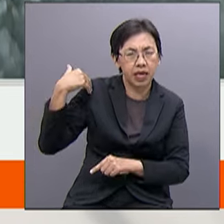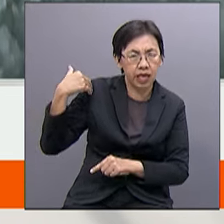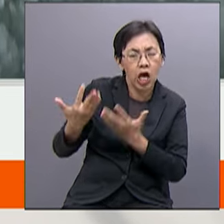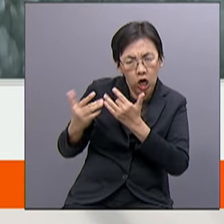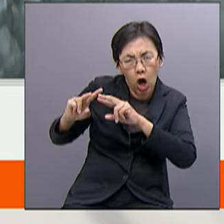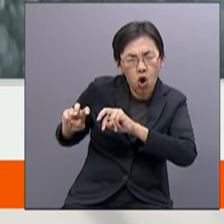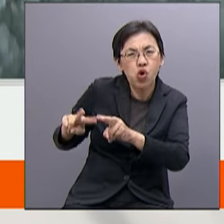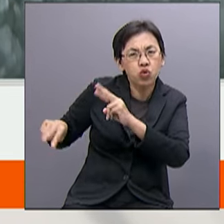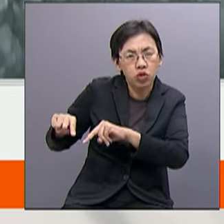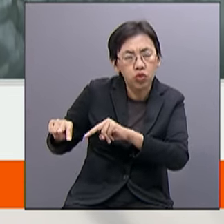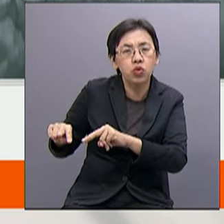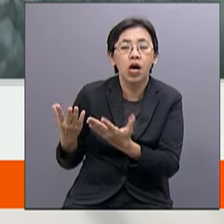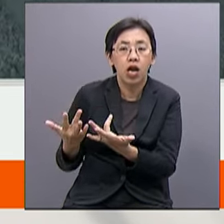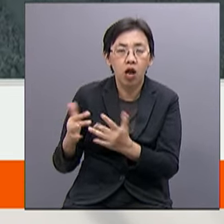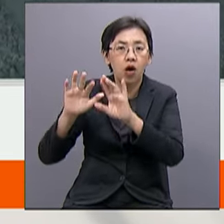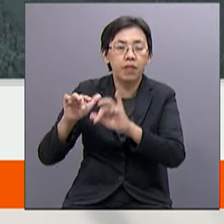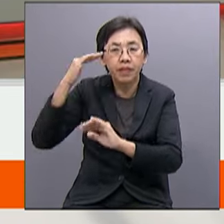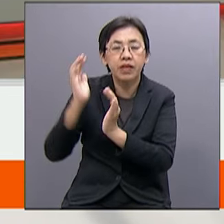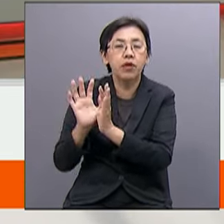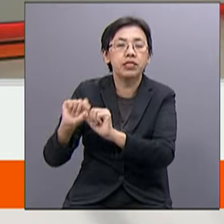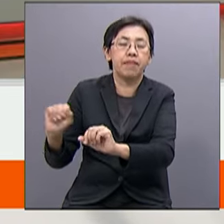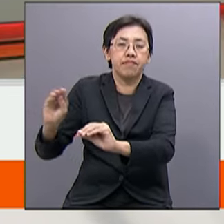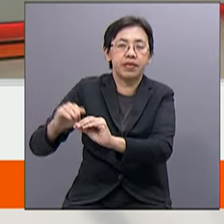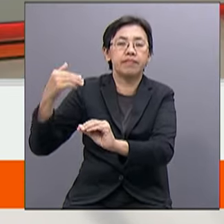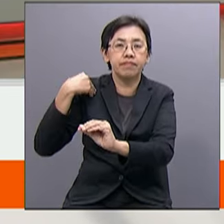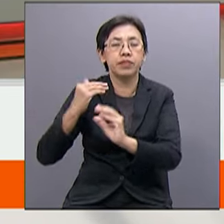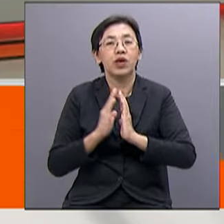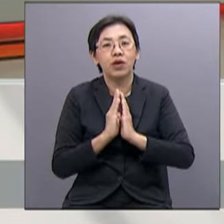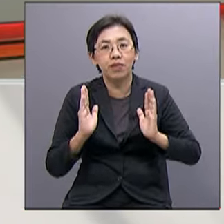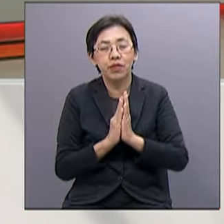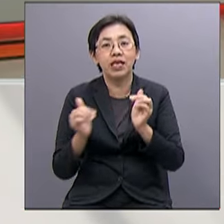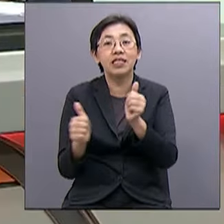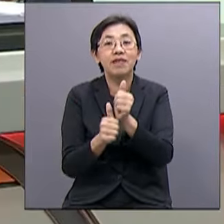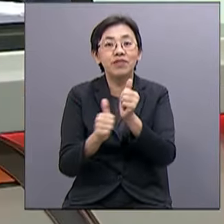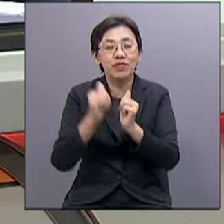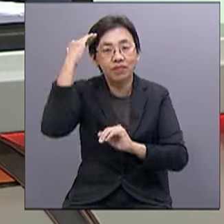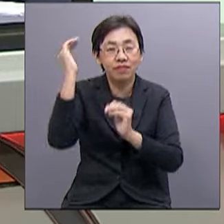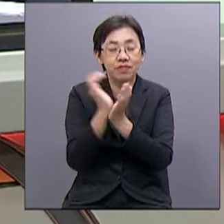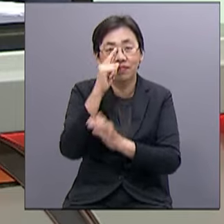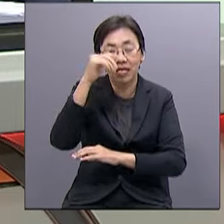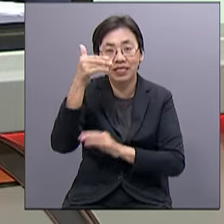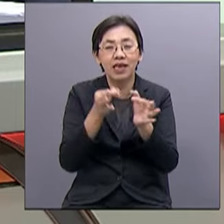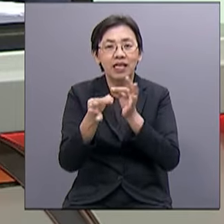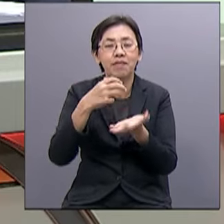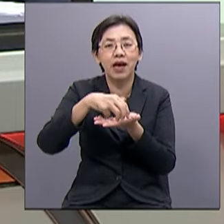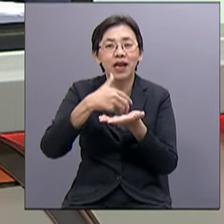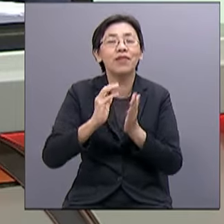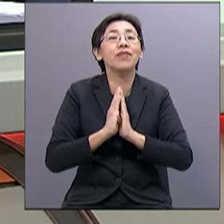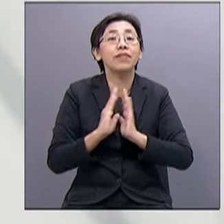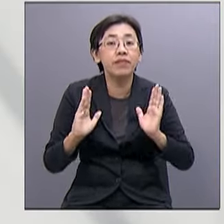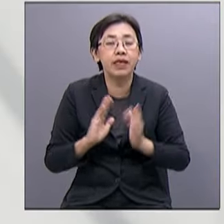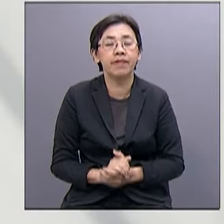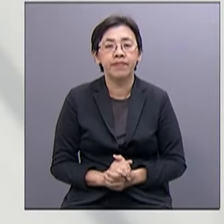หมายจับกันอีกหลายคนครับ ค่ะเอาละค่ะขอบพระคุณมากค่ะท่านผู้ช่วยทัชชัยค่ะก็เป็นความคืบหน้าในทางคดีนะคะที่